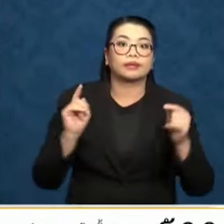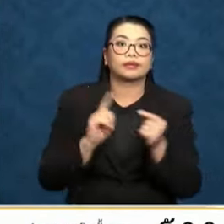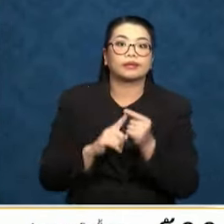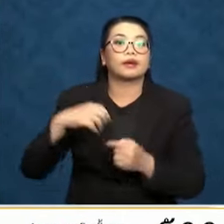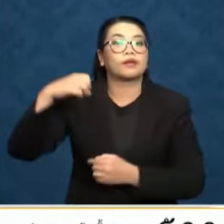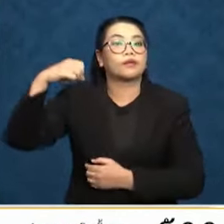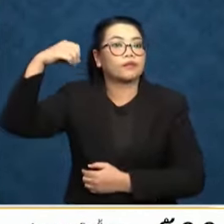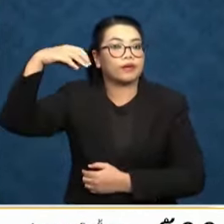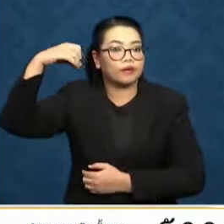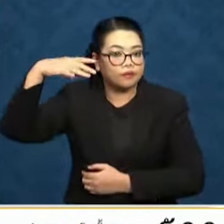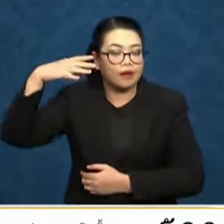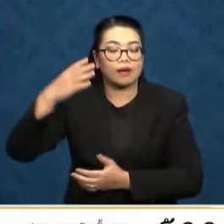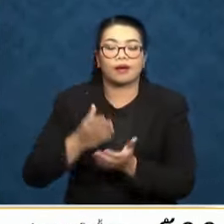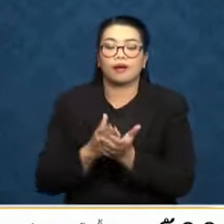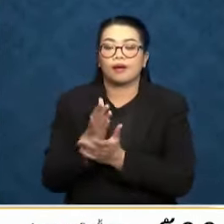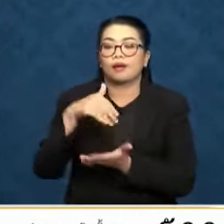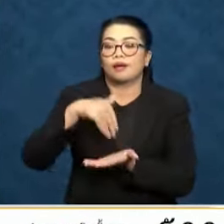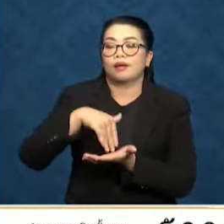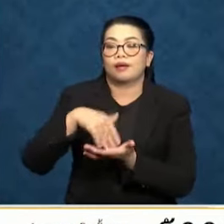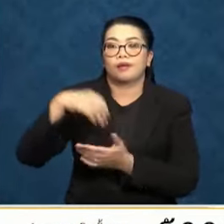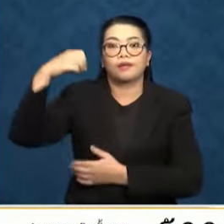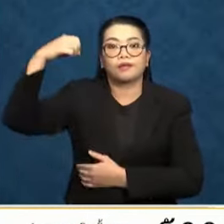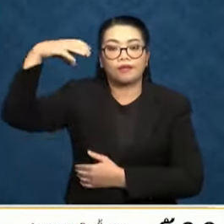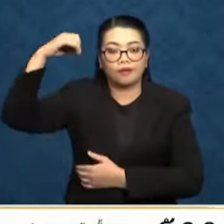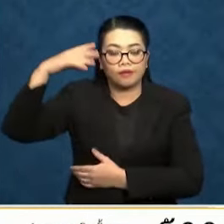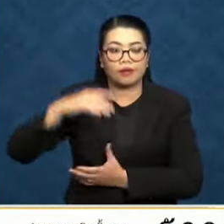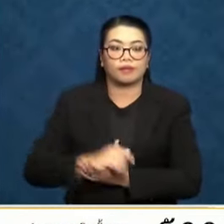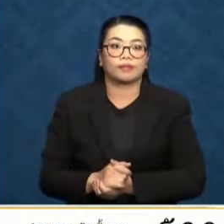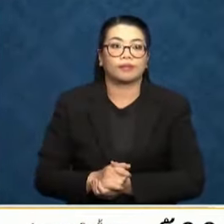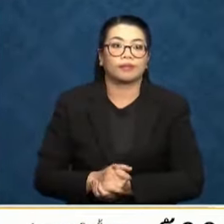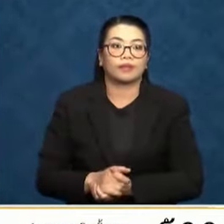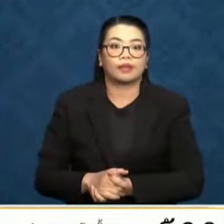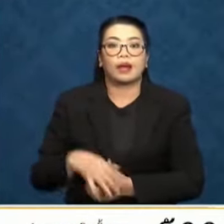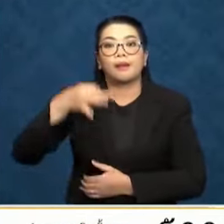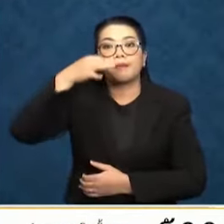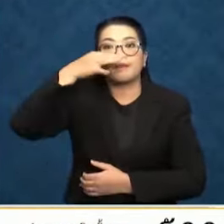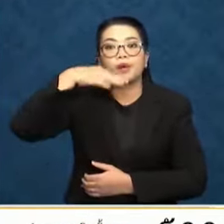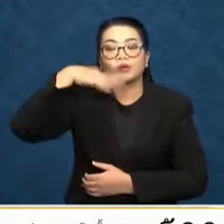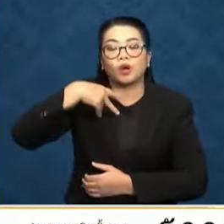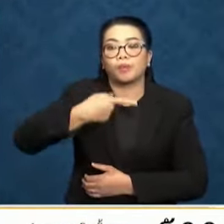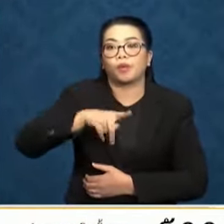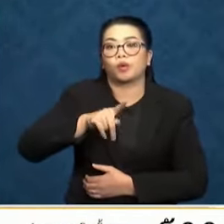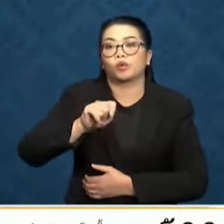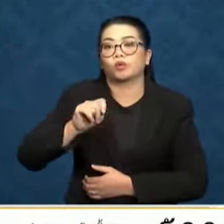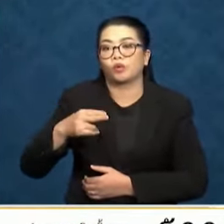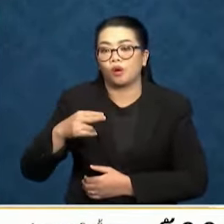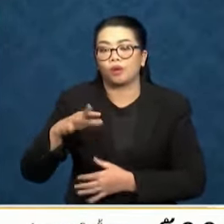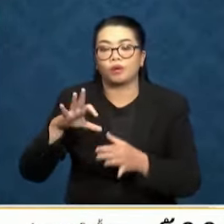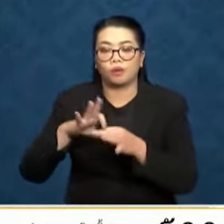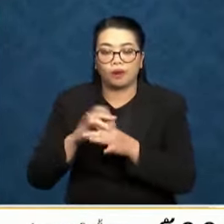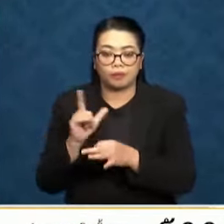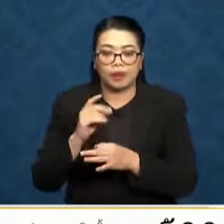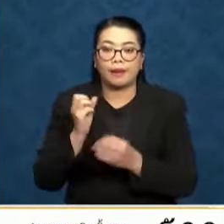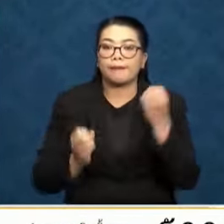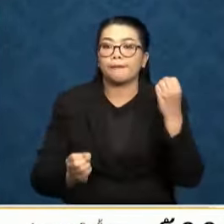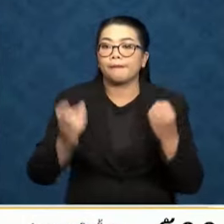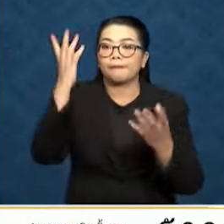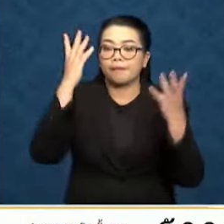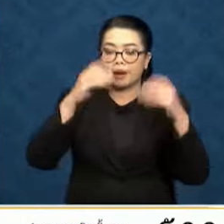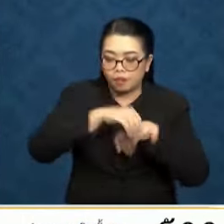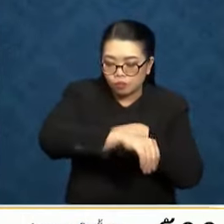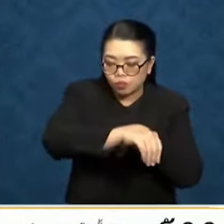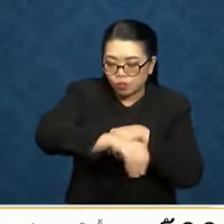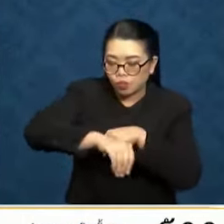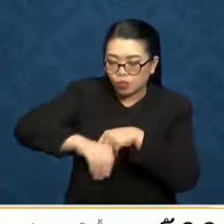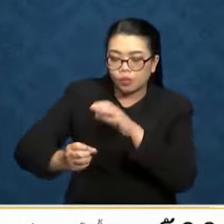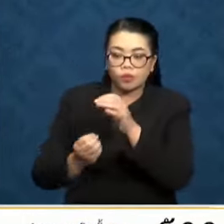ไฟฟ้าฝ่ายผลิตแห่งประเทศไทยนะคะหรือว่าปอย่างปตทเนี่ยก็มีโครงการปลูกป่าแล้วก็หน่วยงานของรัฐค่ะกรม